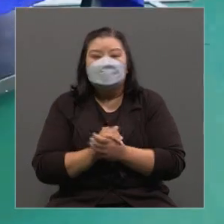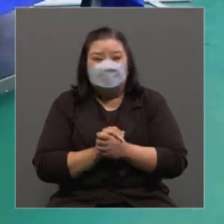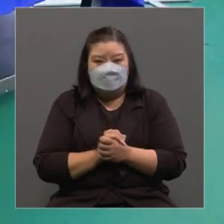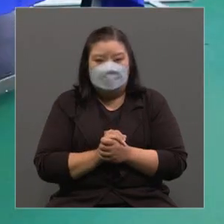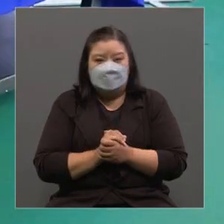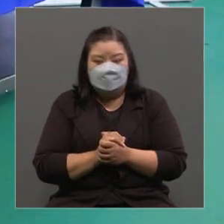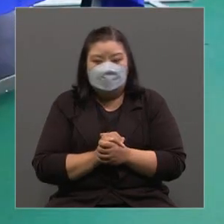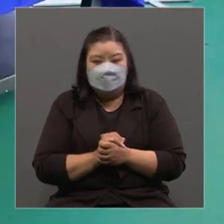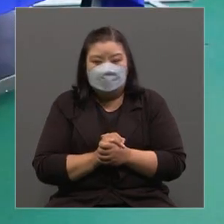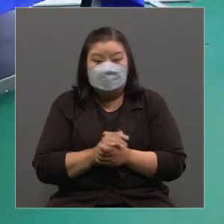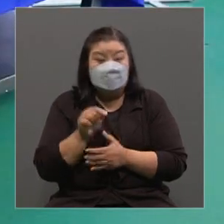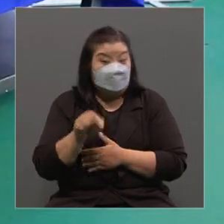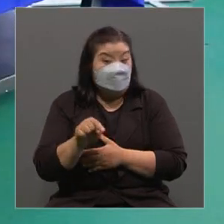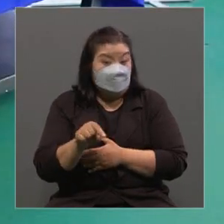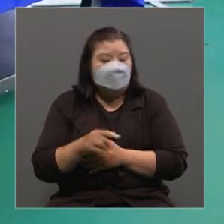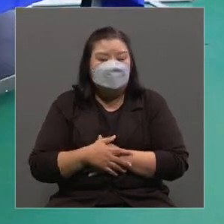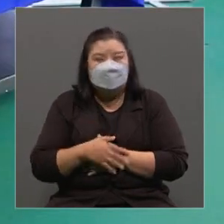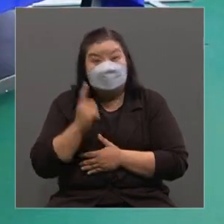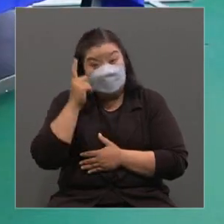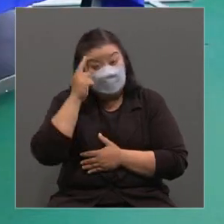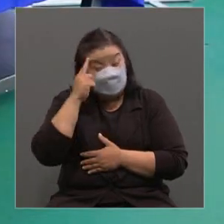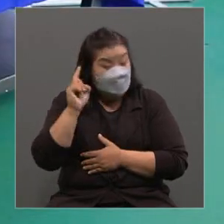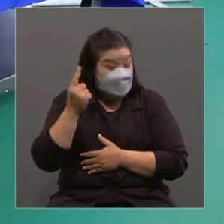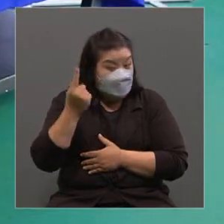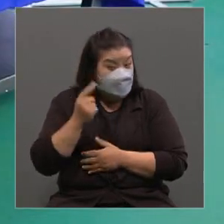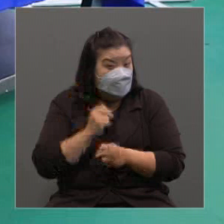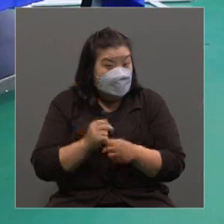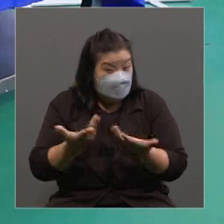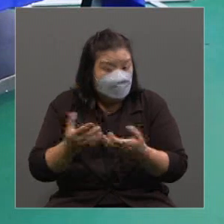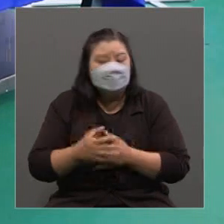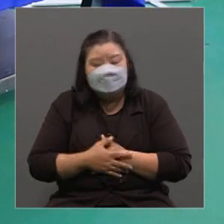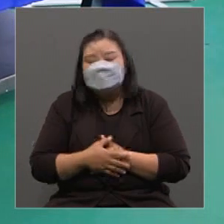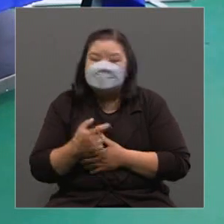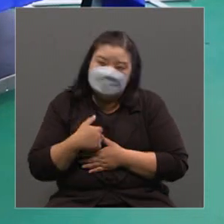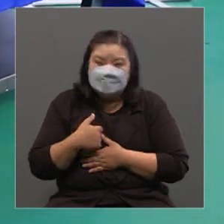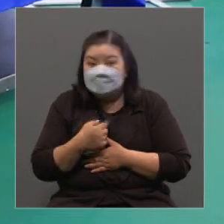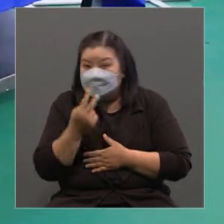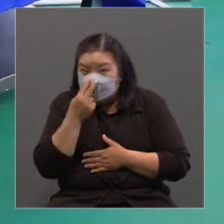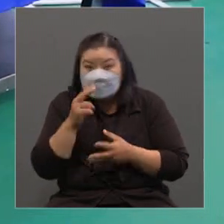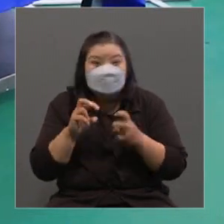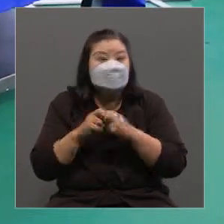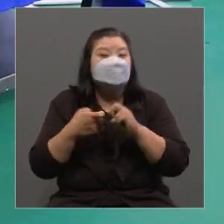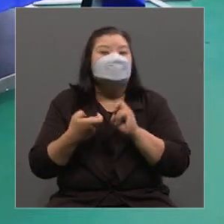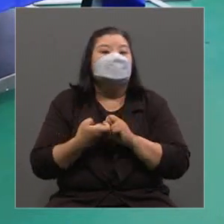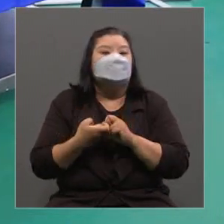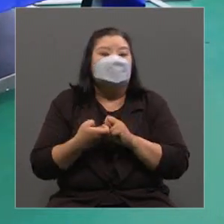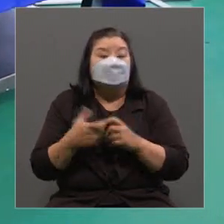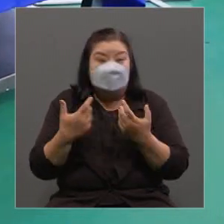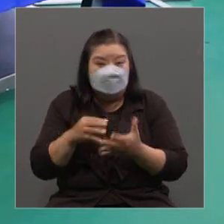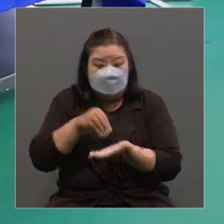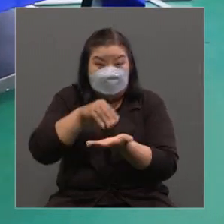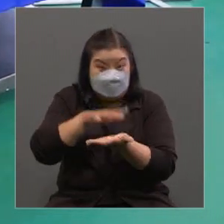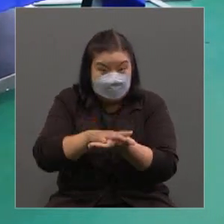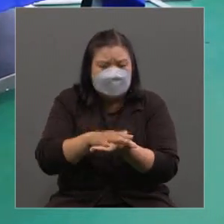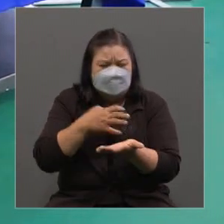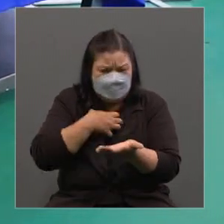ครับพี่แม่ครับก่อนที่เราจะมาคิดค้นเครื่องนี้มาครับเราได้ลงพื้นที่ครับแล้วไปเจอปัญหาครับว่าชุมชนอบกระเทียมดำ